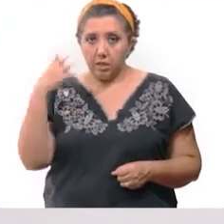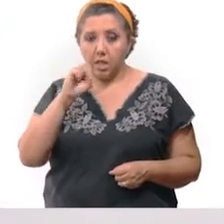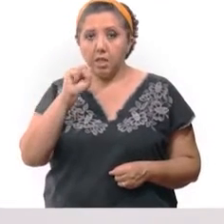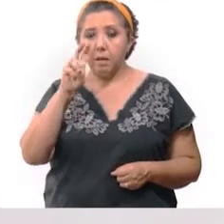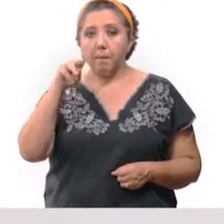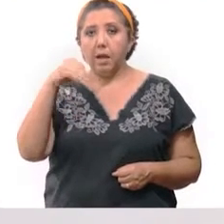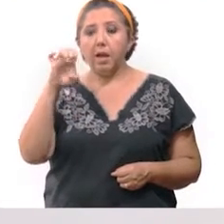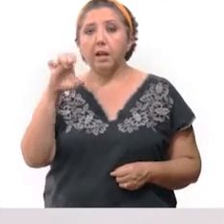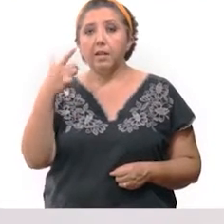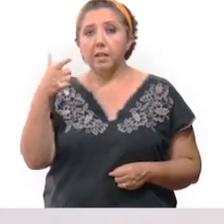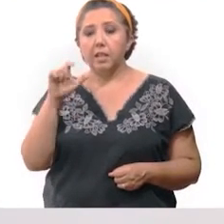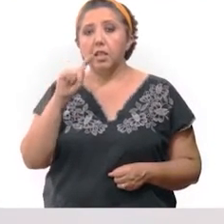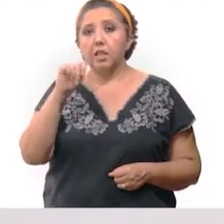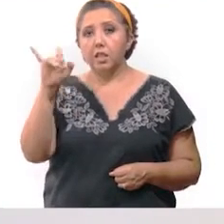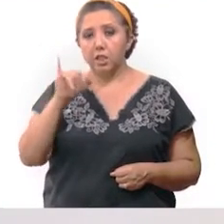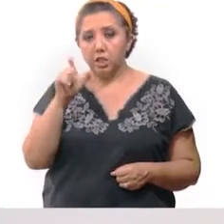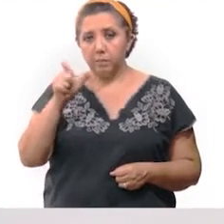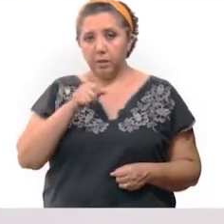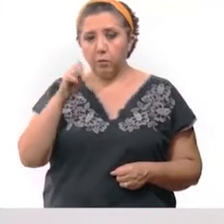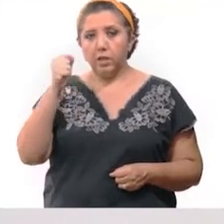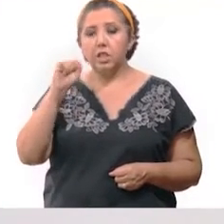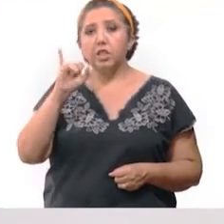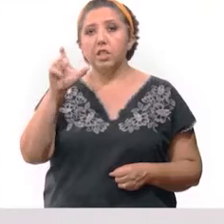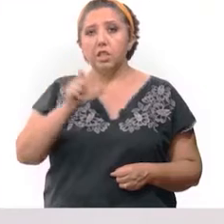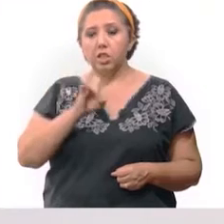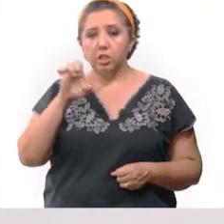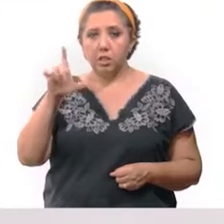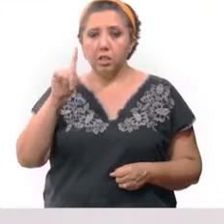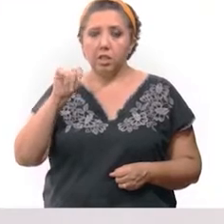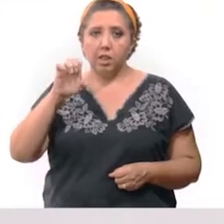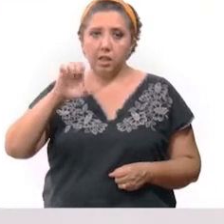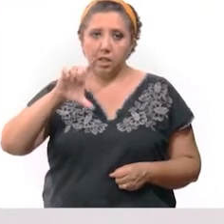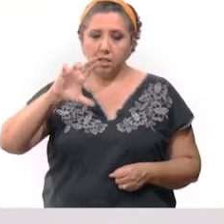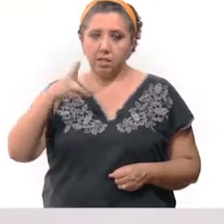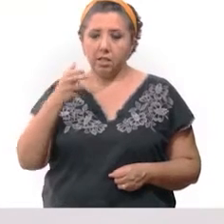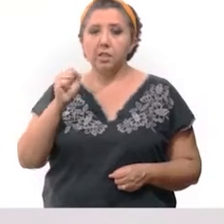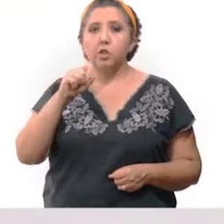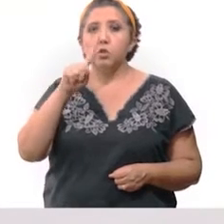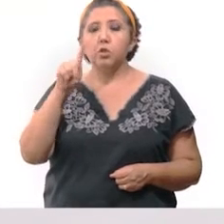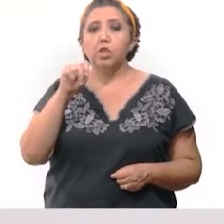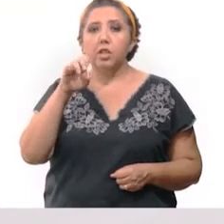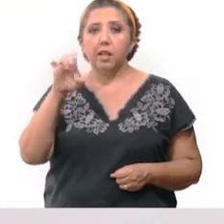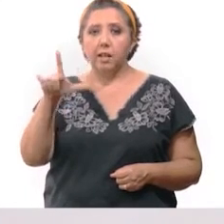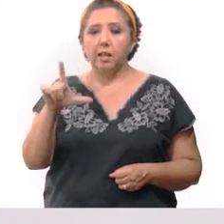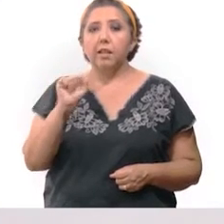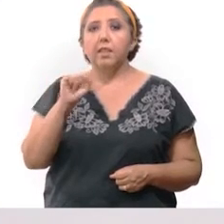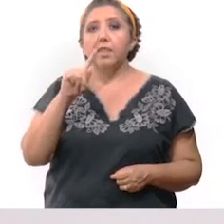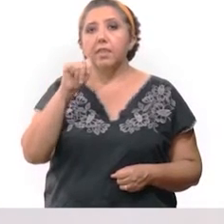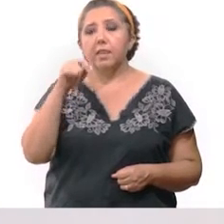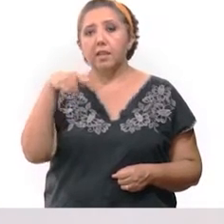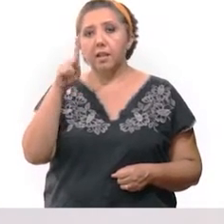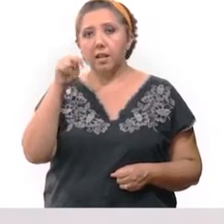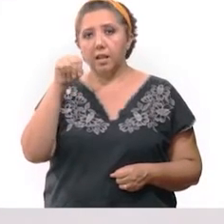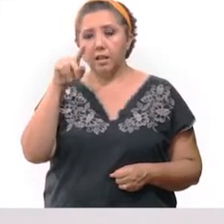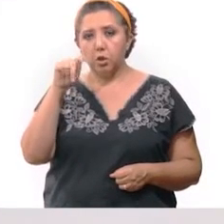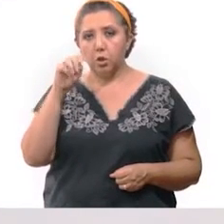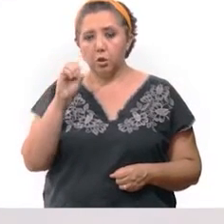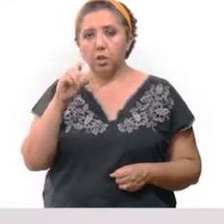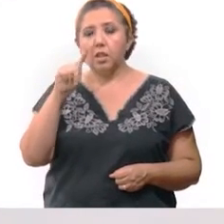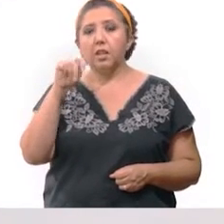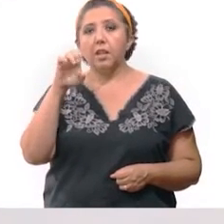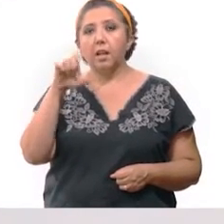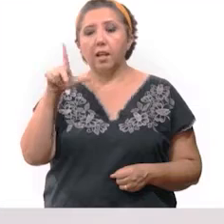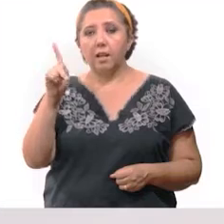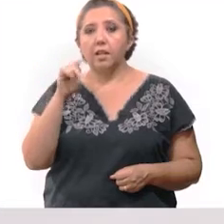tahtziu, guayimayetel sumade hidalgo. Le lunes yak 12, kahutzaba sanet bako natimako, chihantak tumectan kahilo, kinchil abala,